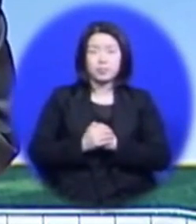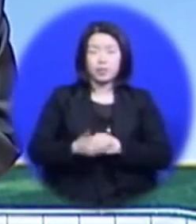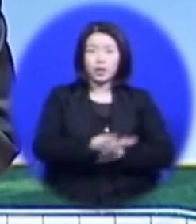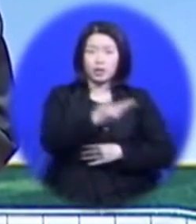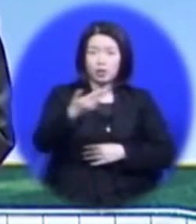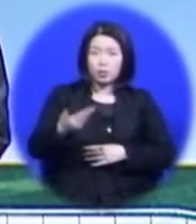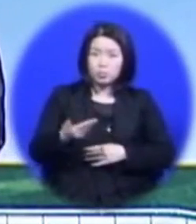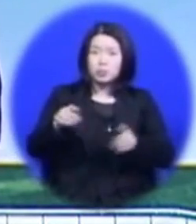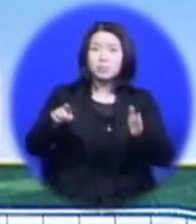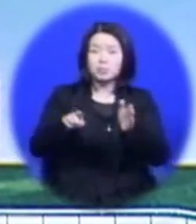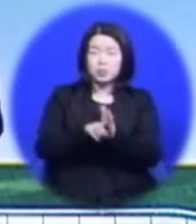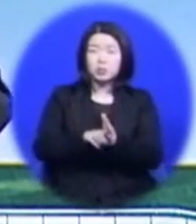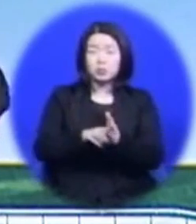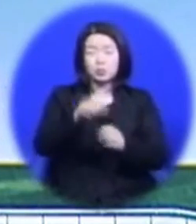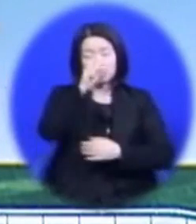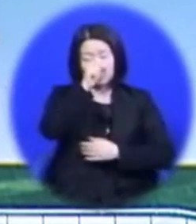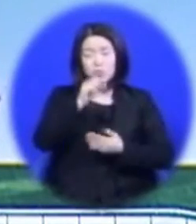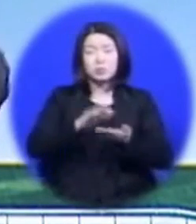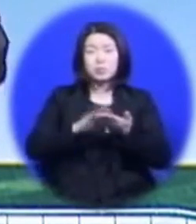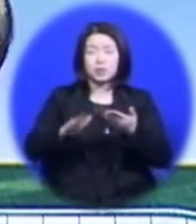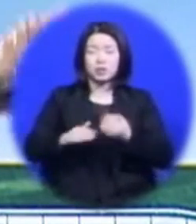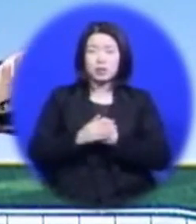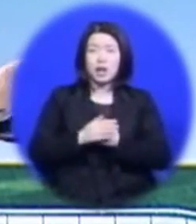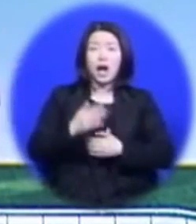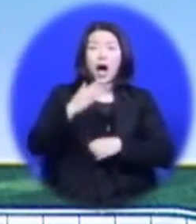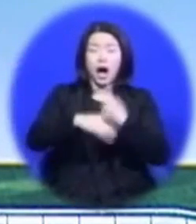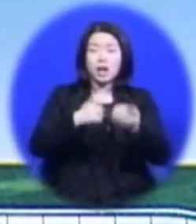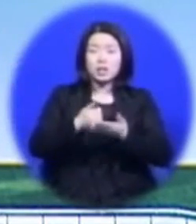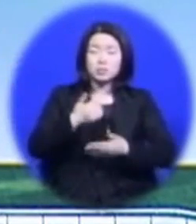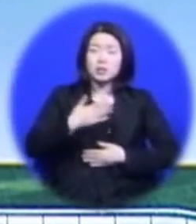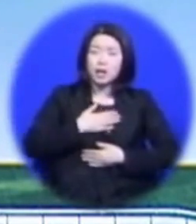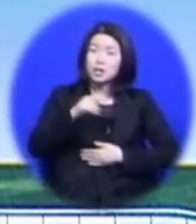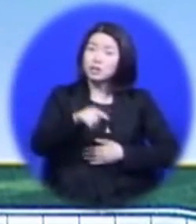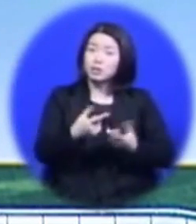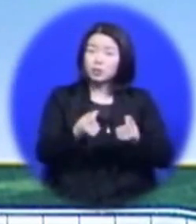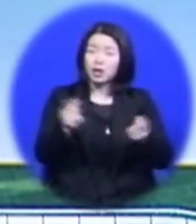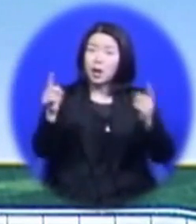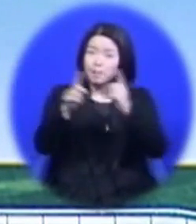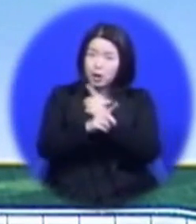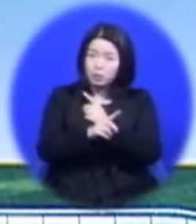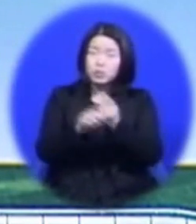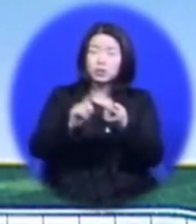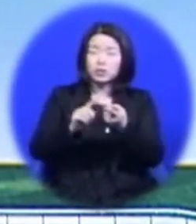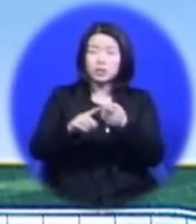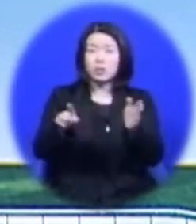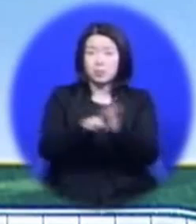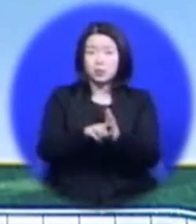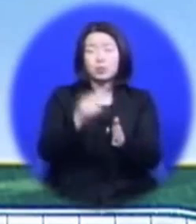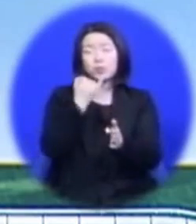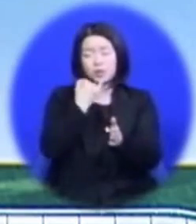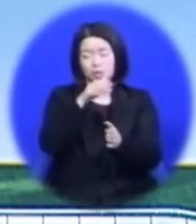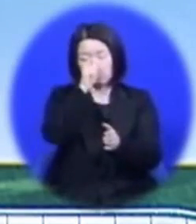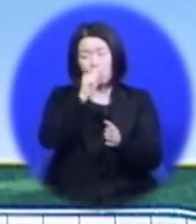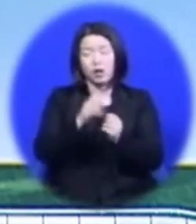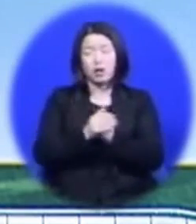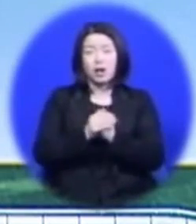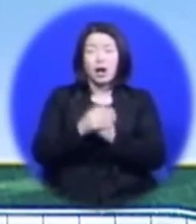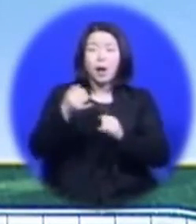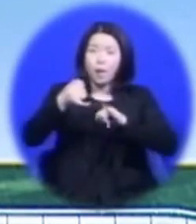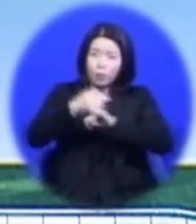여러분은 믿으셔도 됩니다. 하나님이 나를 그렇게 만드실 것에 대해서 믿으셔도 됩니다. 하나님께서 반드시